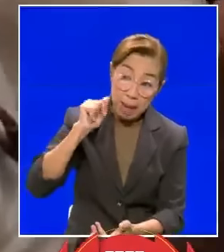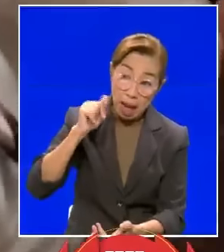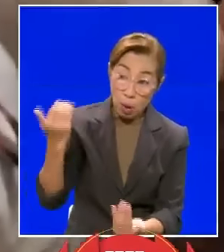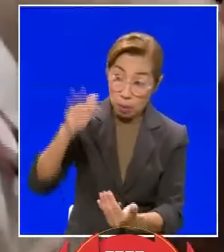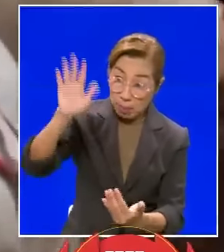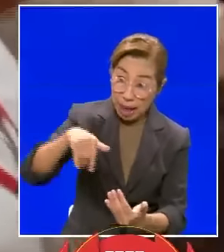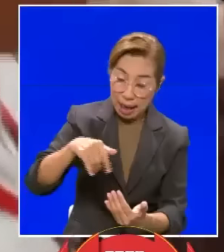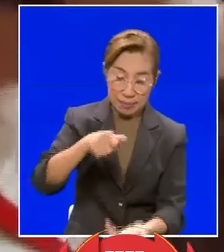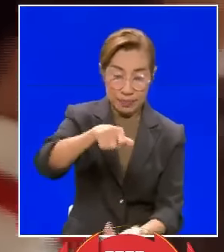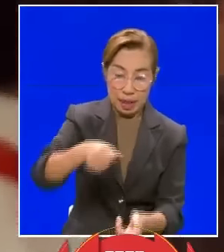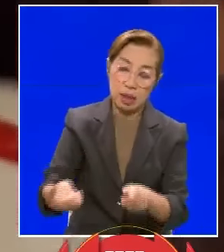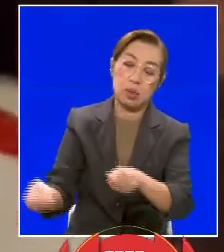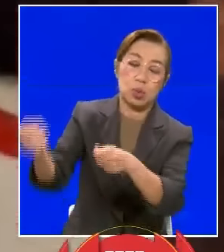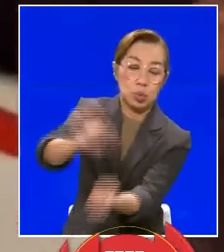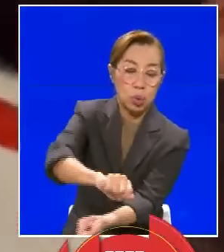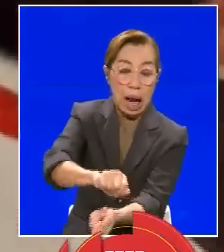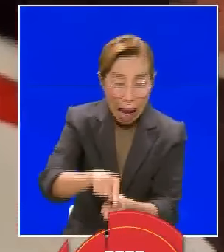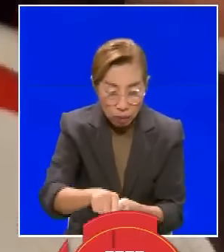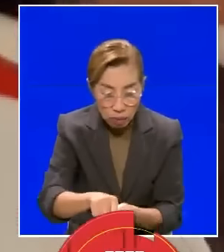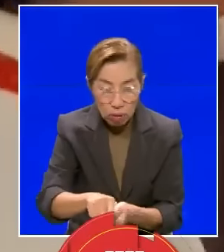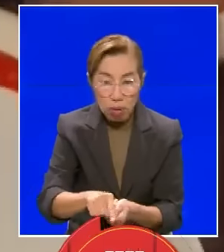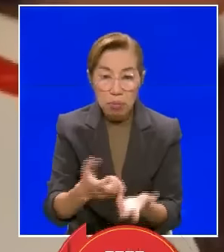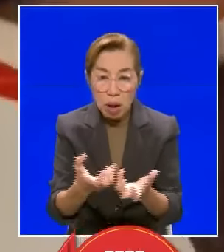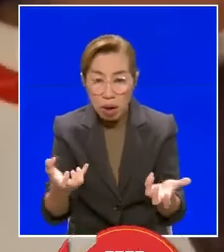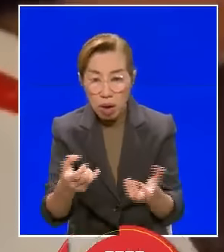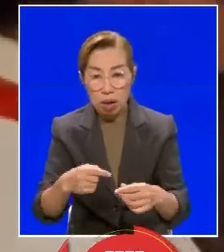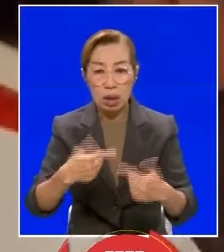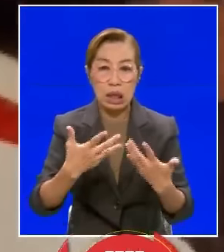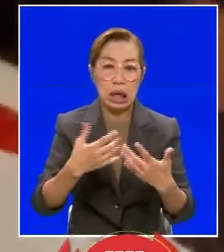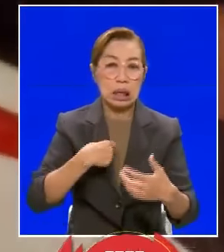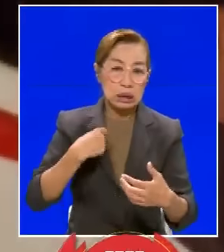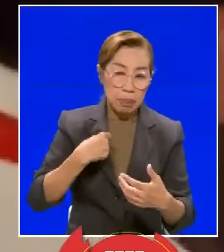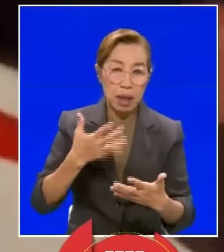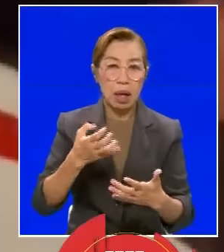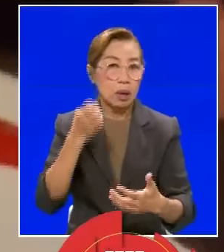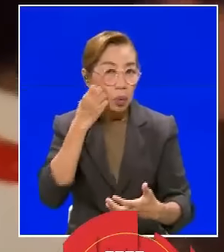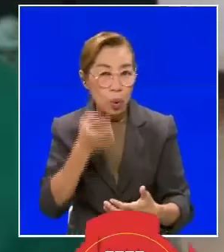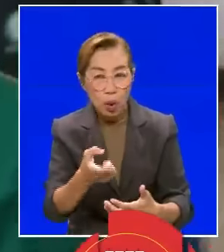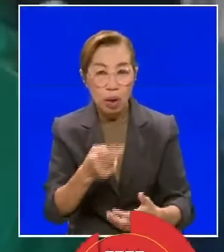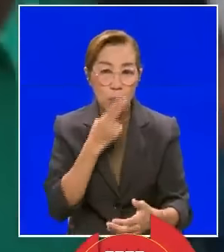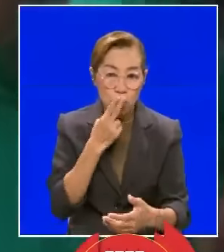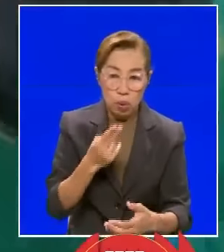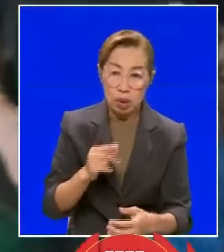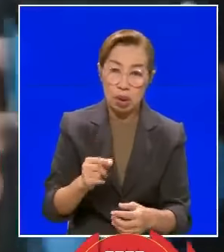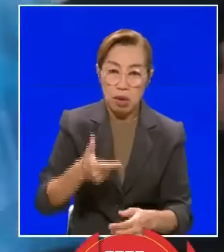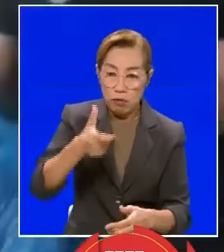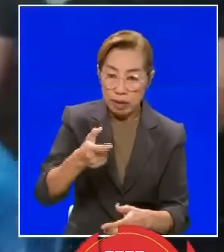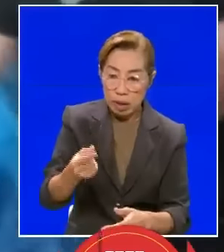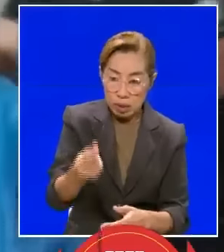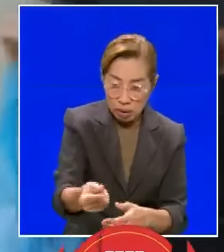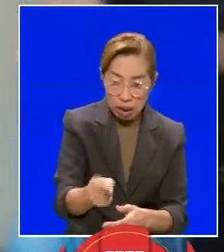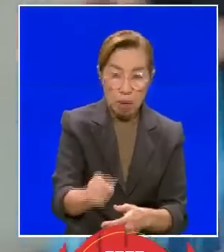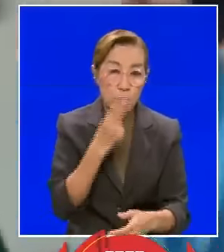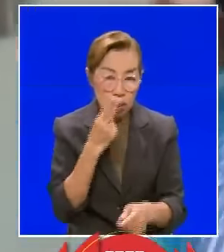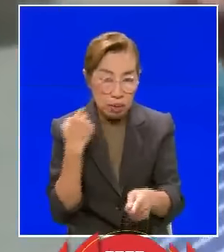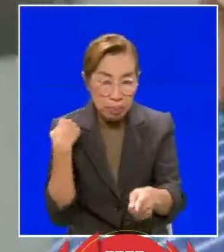แช็กอยู่ด้วยแล้วก็ไฟแช็กก็น่าจะแบบสูบกับบุหรี่เนาะแล้วก็มีอุปกรณ์การเสพทั้งบุหรี่แล้วก็เฮโรอีนอยู่ด้วย